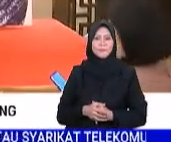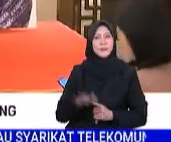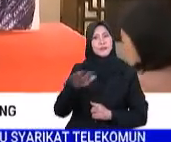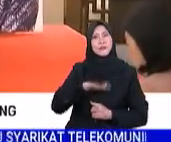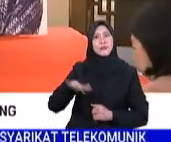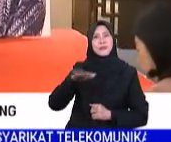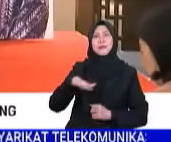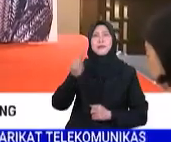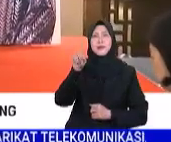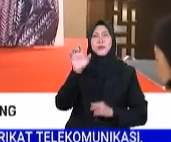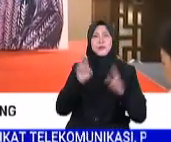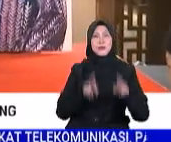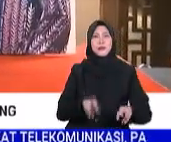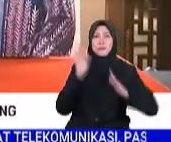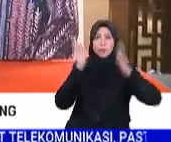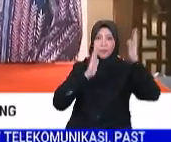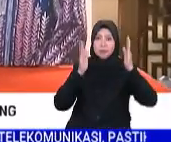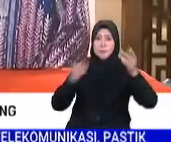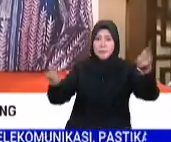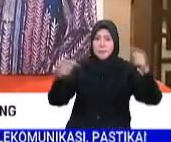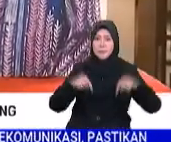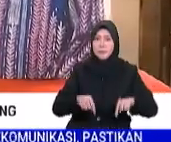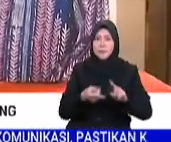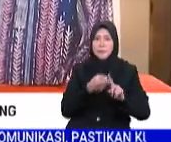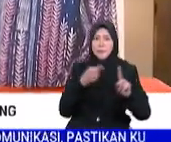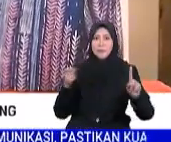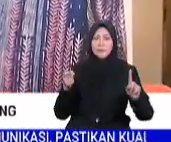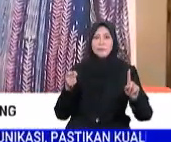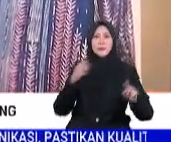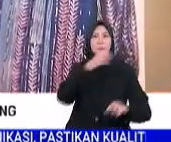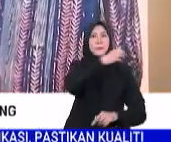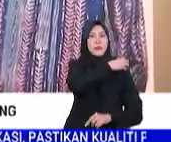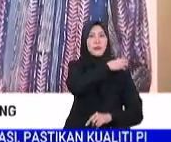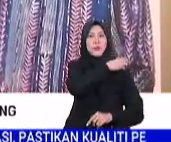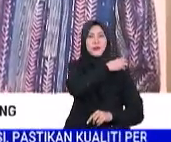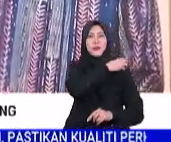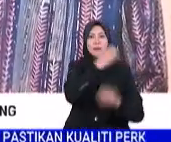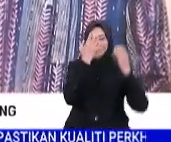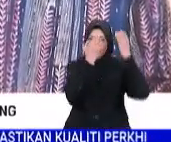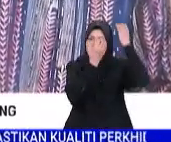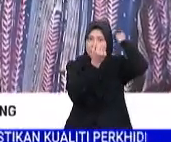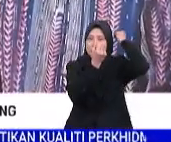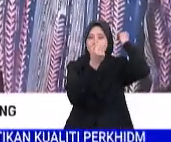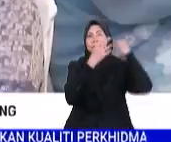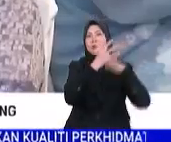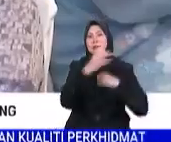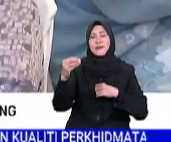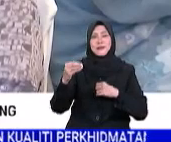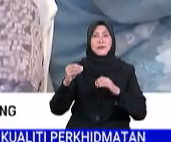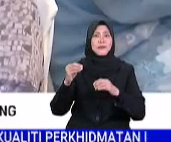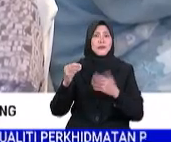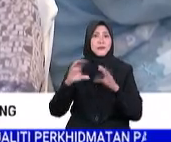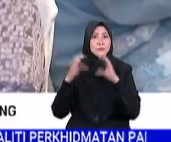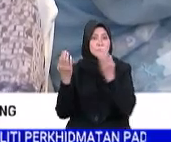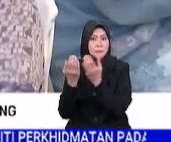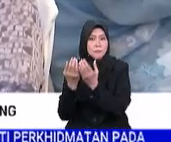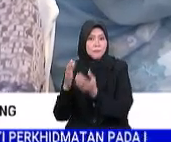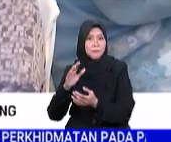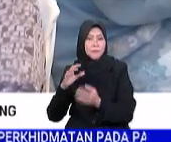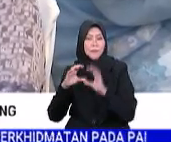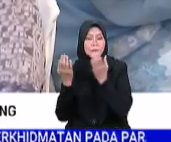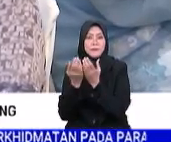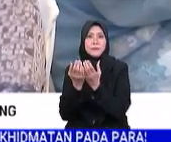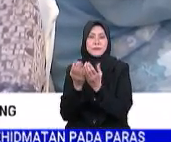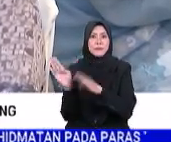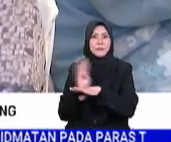Kira-kira 100 rakyat Malaysia yang hadir terdiri daripada para pegawai kedutaan dan pasangan, ahli kelab Malaysia Thailand, ahli